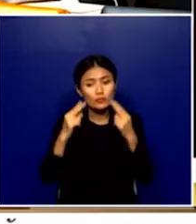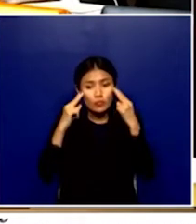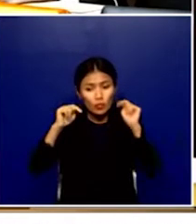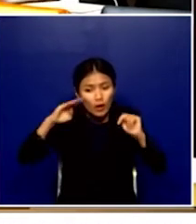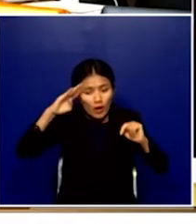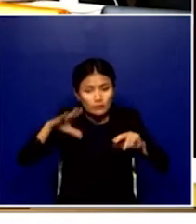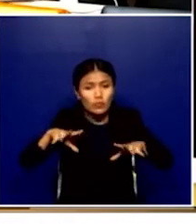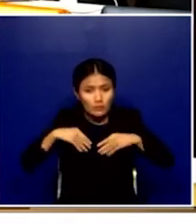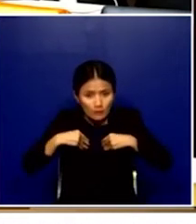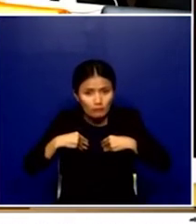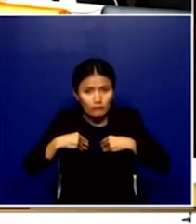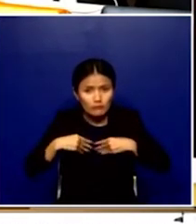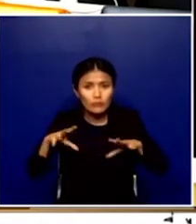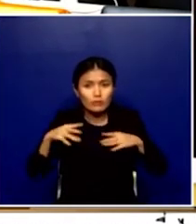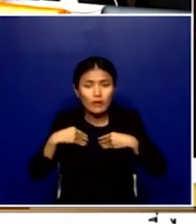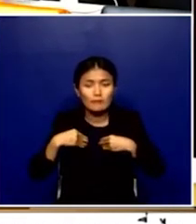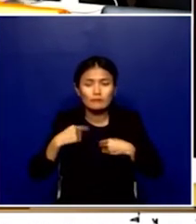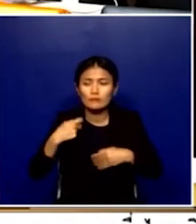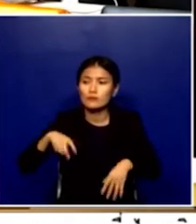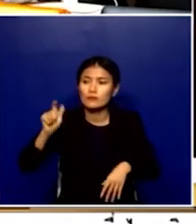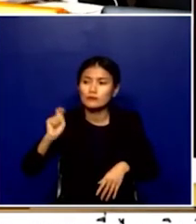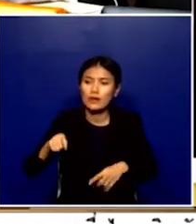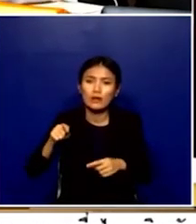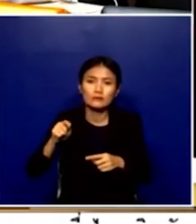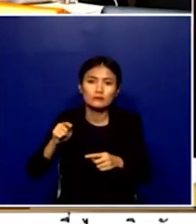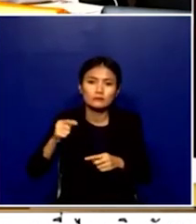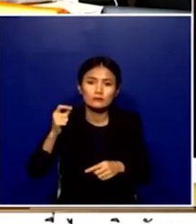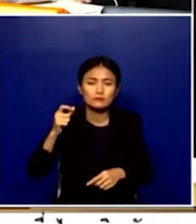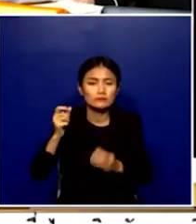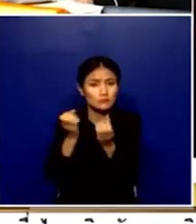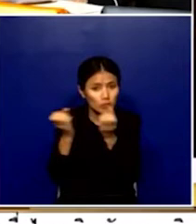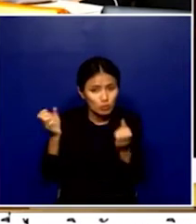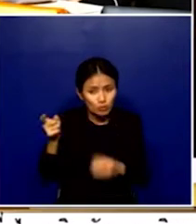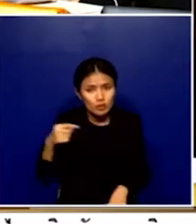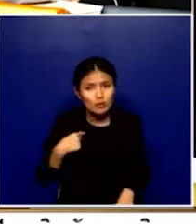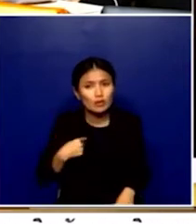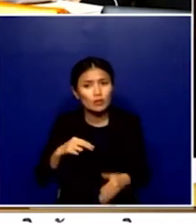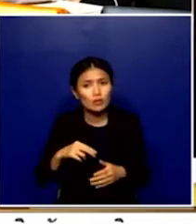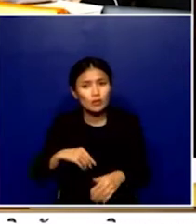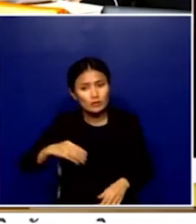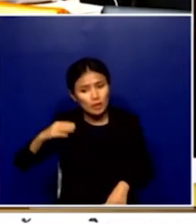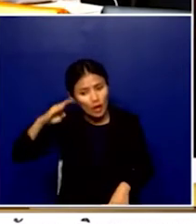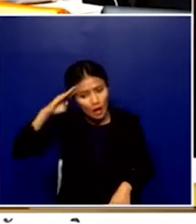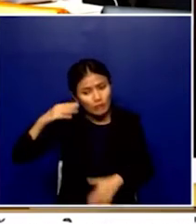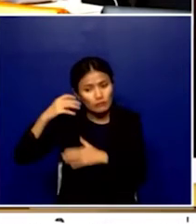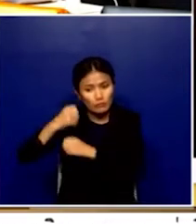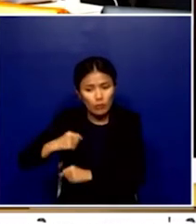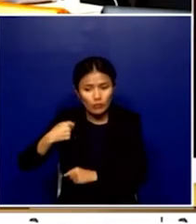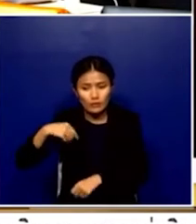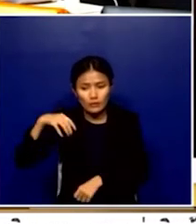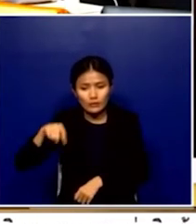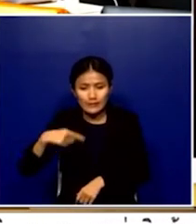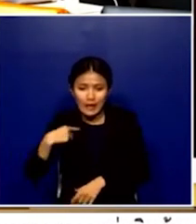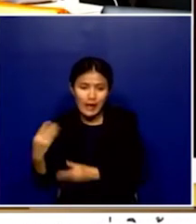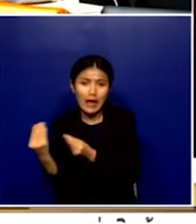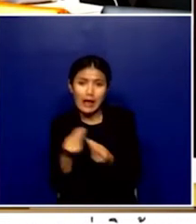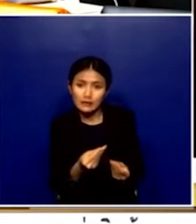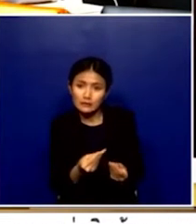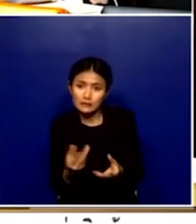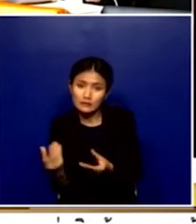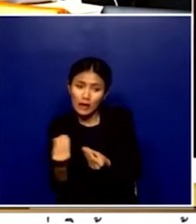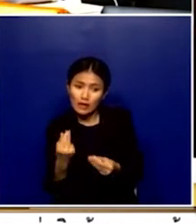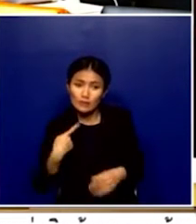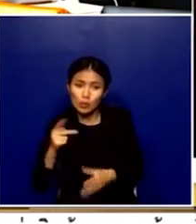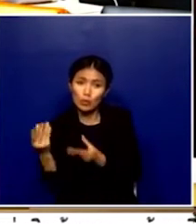าได้สารภาพกับสารธรนูลวาท่านได้รบผลประโยชน์อื่นใดจากกองทับบกจริหลงจากทท่านเกษียมาแล้ว